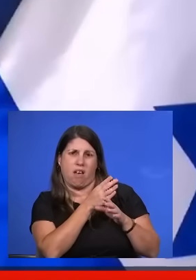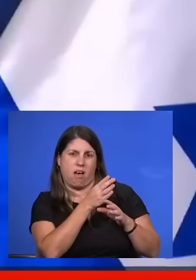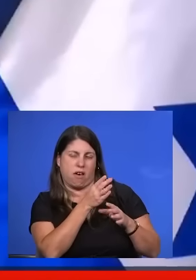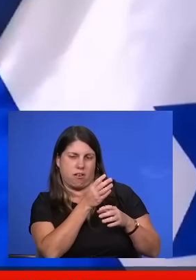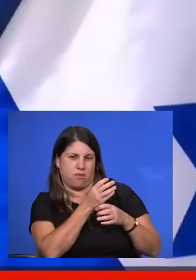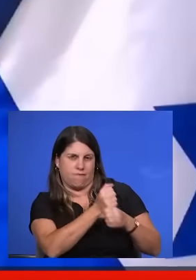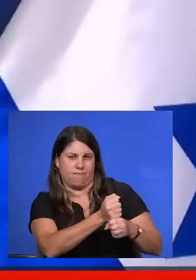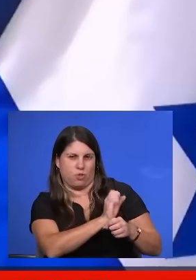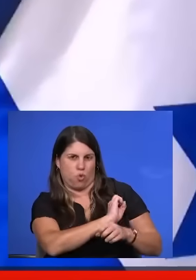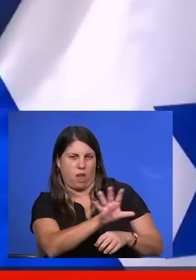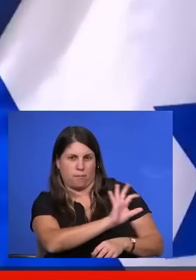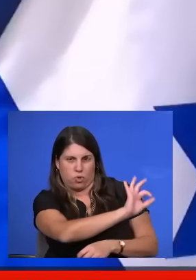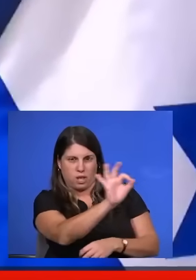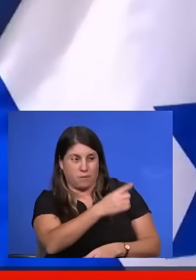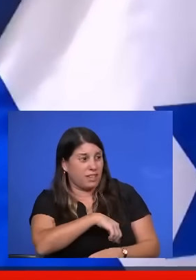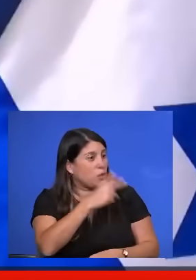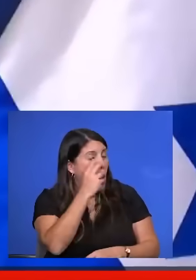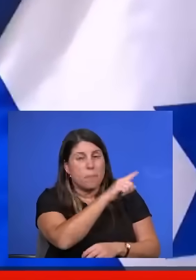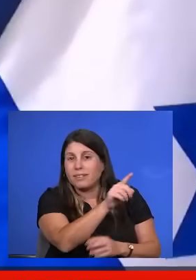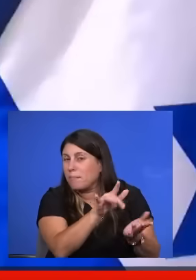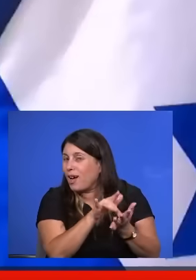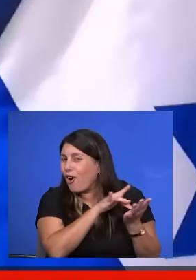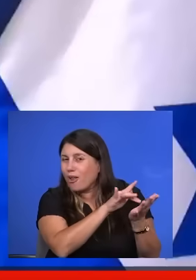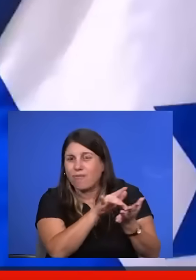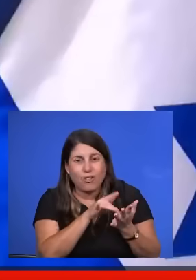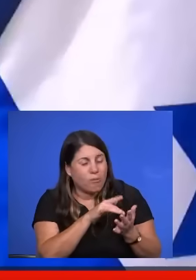אתכם בכל מקום, אתם לא יכולים להתחבא,